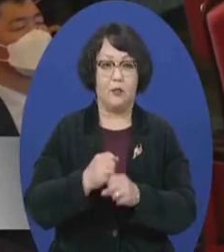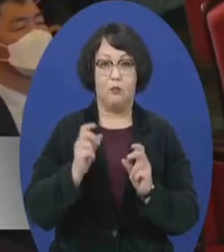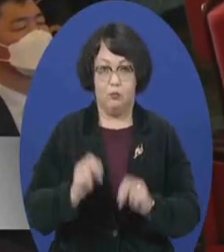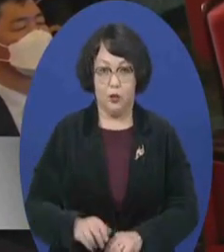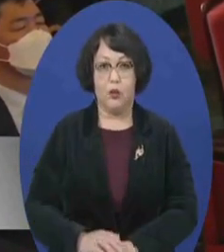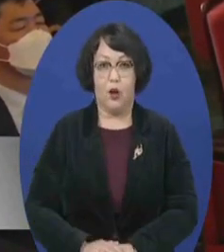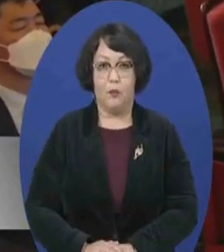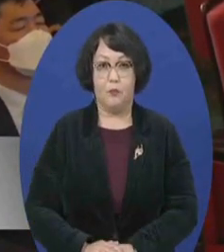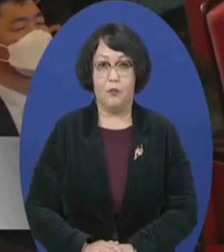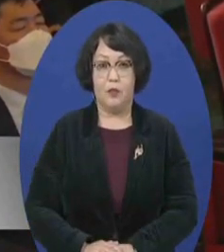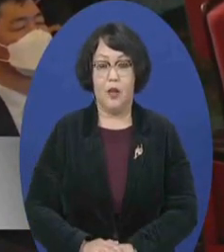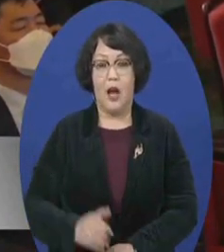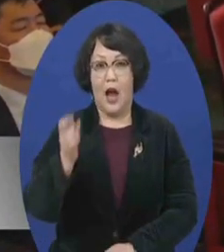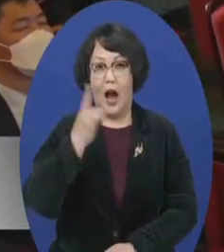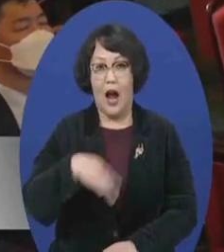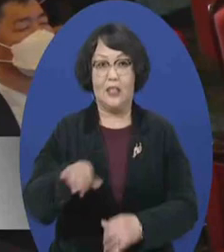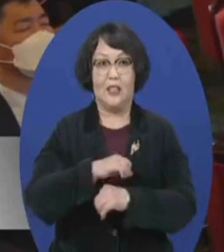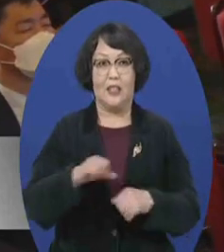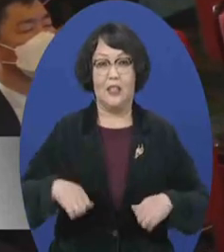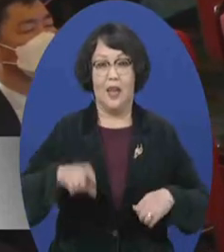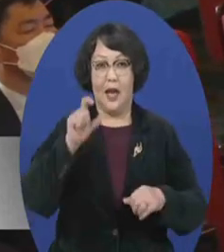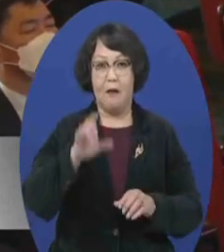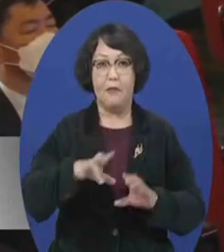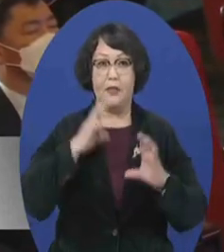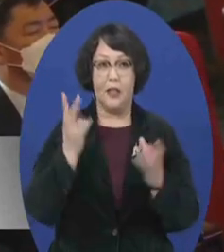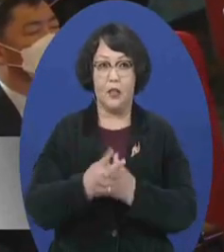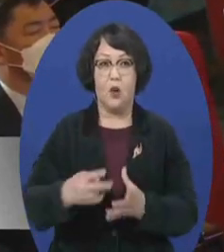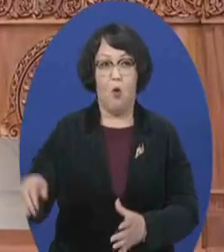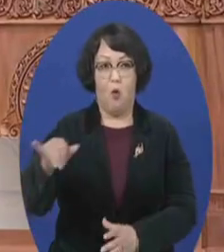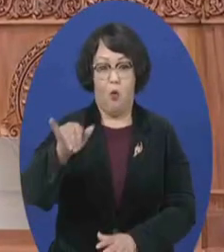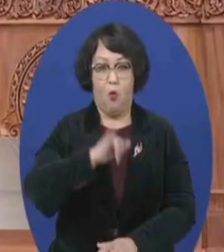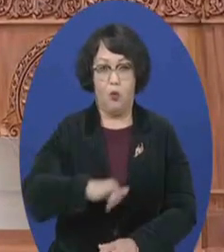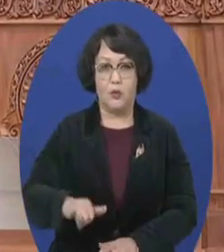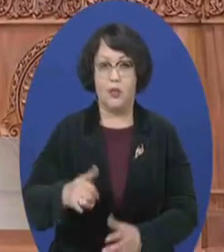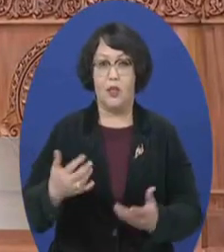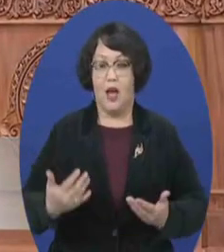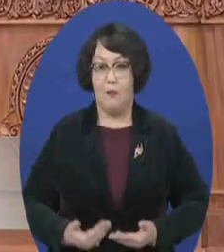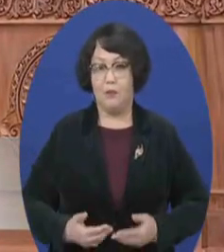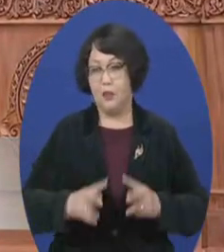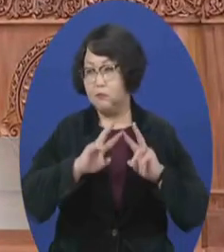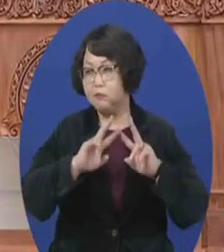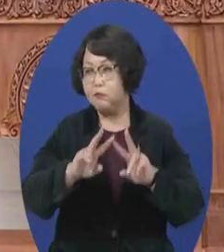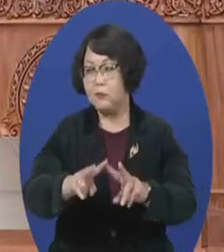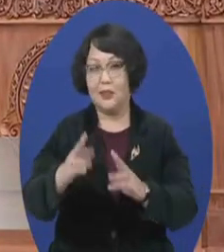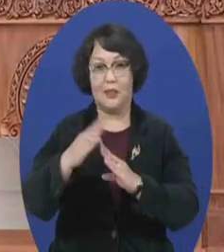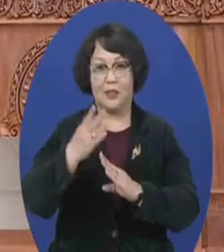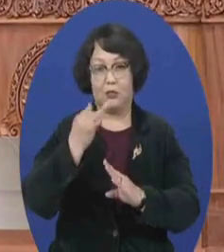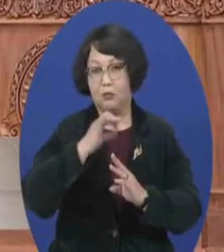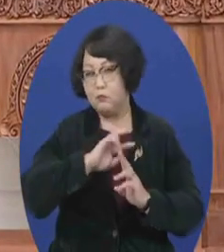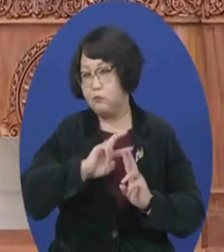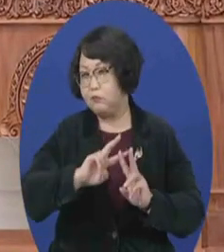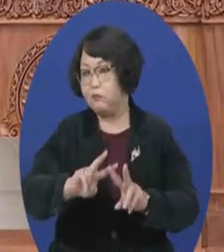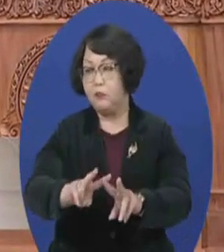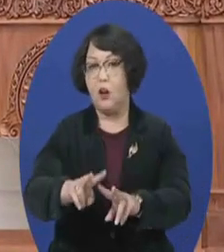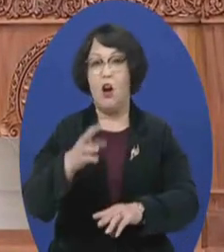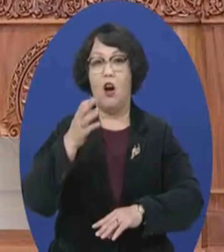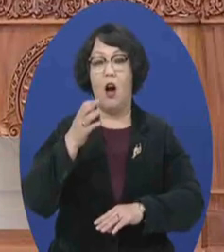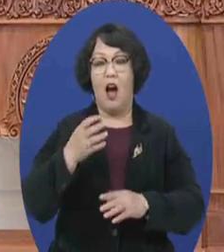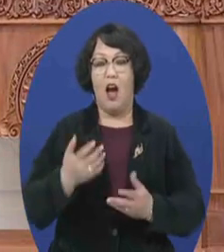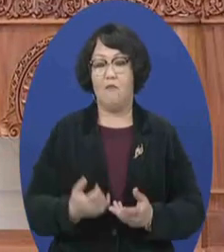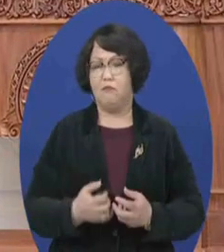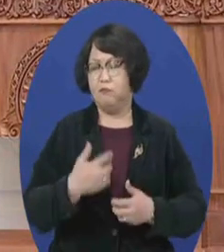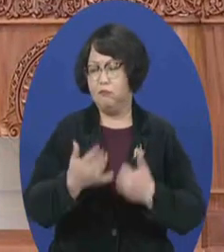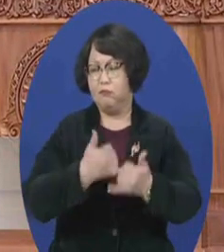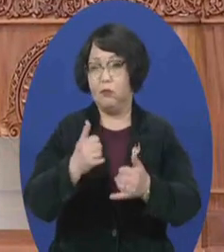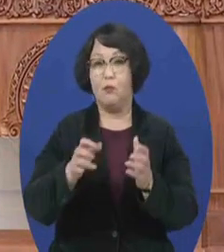болно. Ард түмний эв нэгдэл гэдэг бол улс орны оршин тогтнохын үндэс юм аа. Эв нэгдэл үгүй